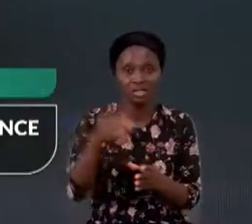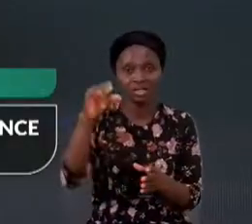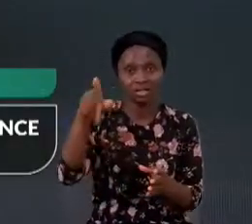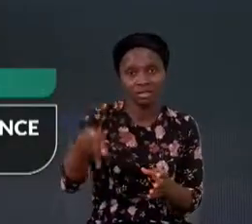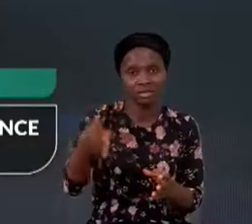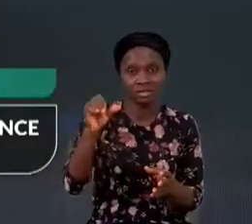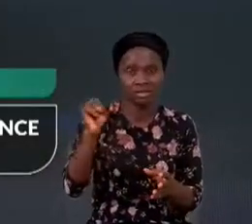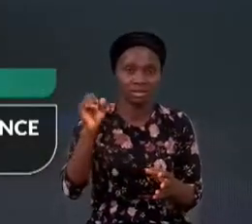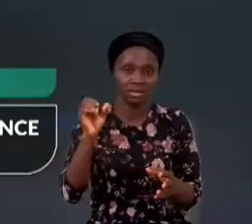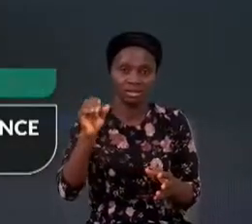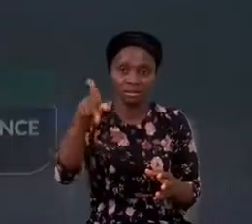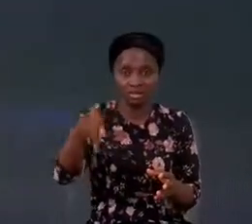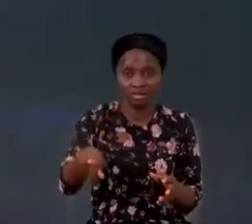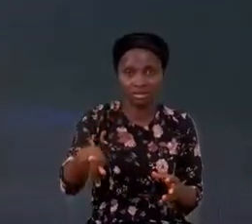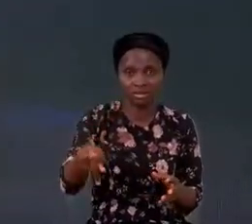verset